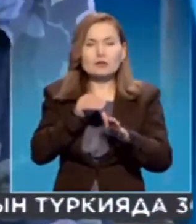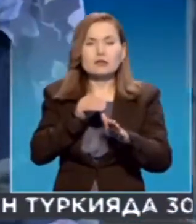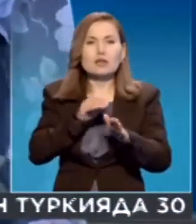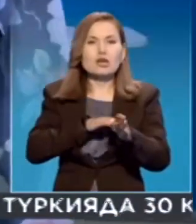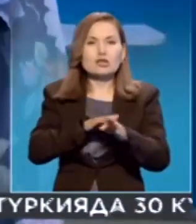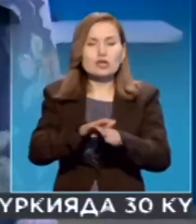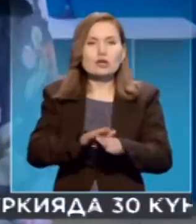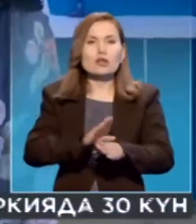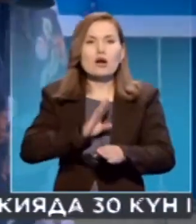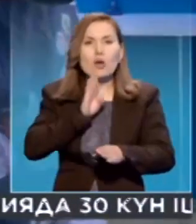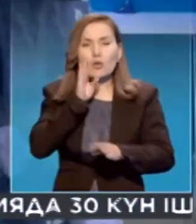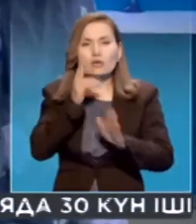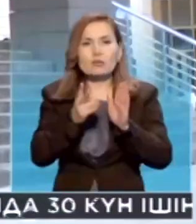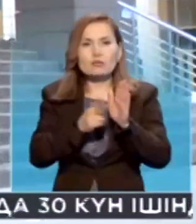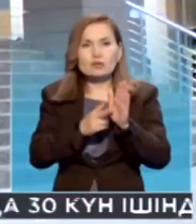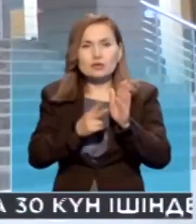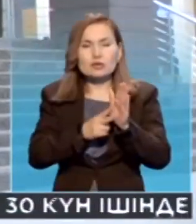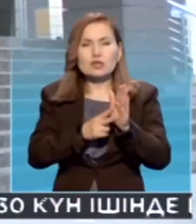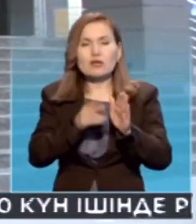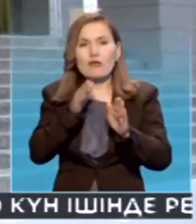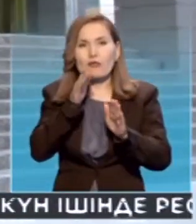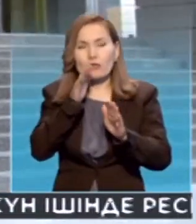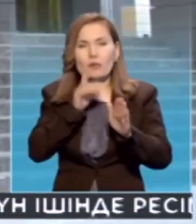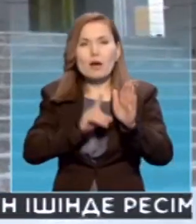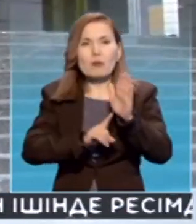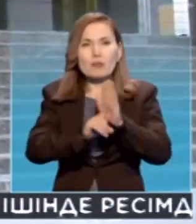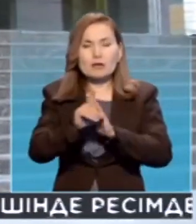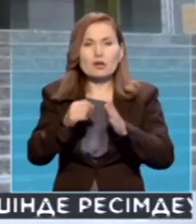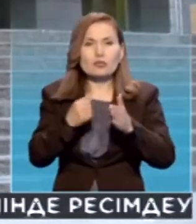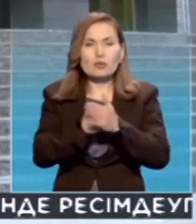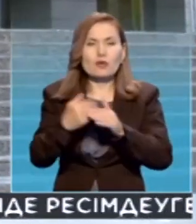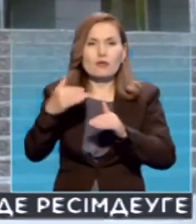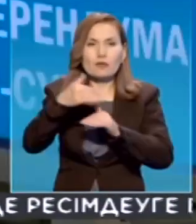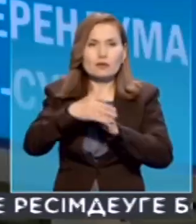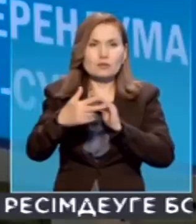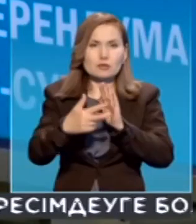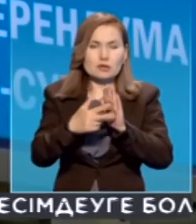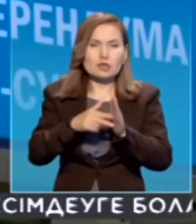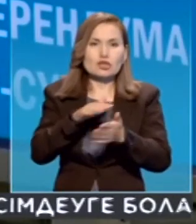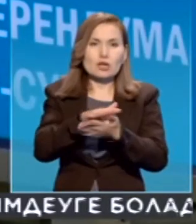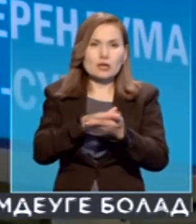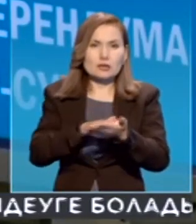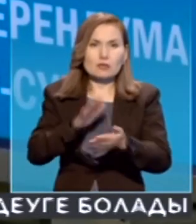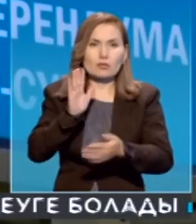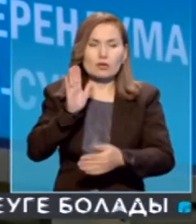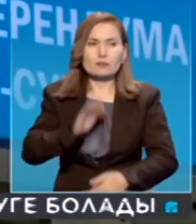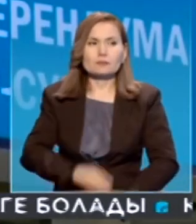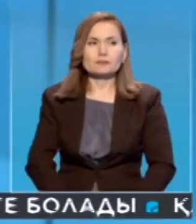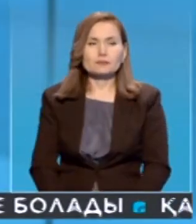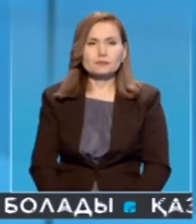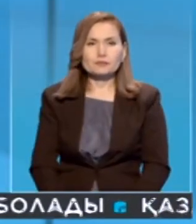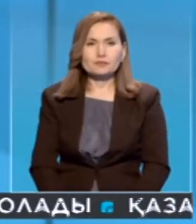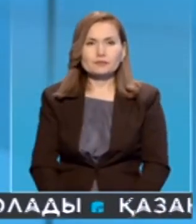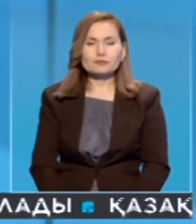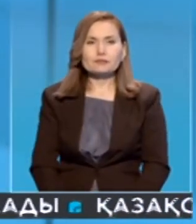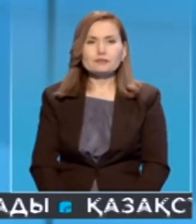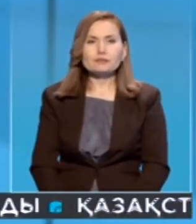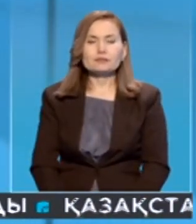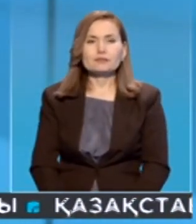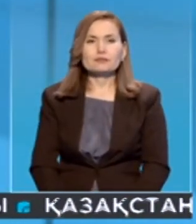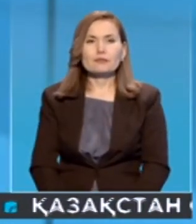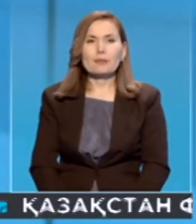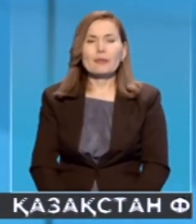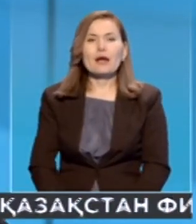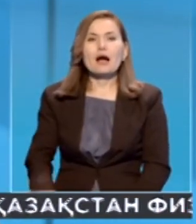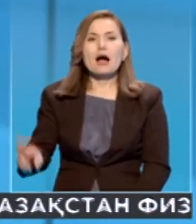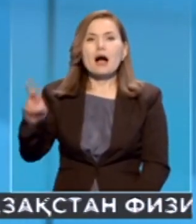басталып, кешкі 8-ге дейін жалғасады. Ламбриан Тапузигес аймақтағы тілшілердің көмегімен Қазақстан ұлттық телеарнасы. Өзге